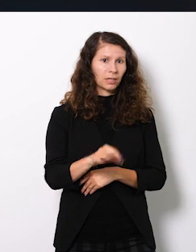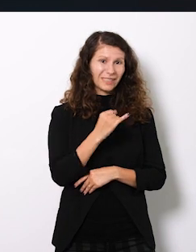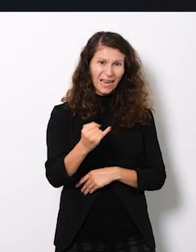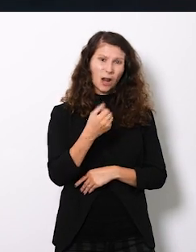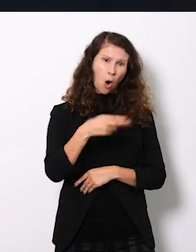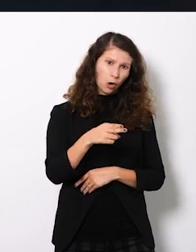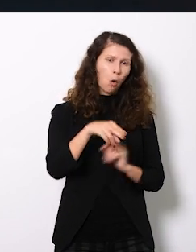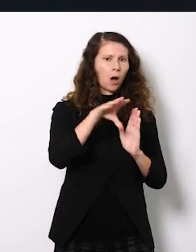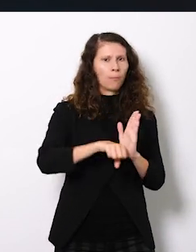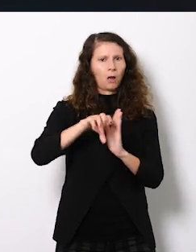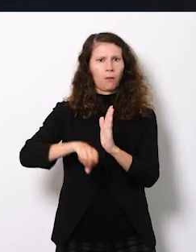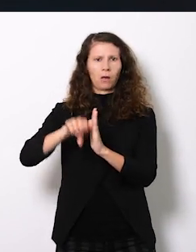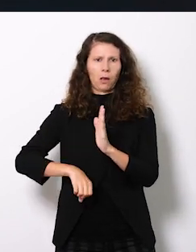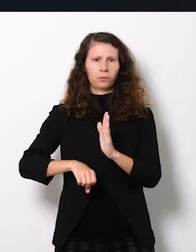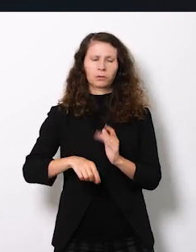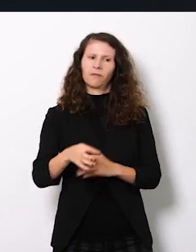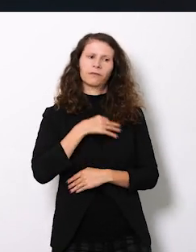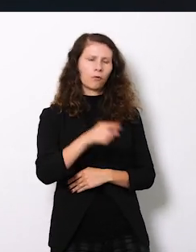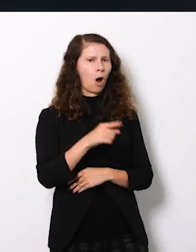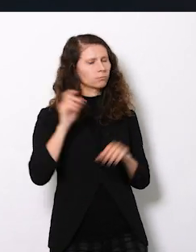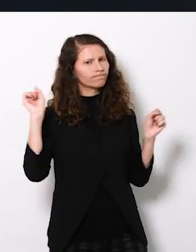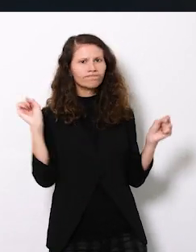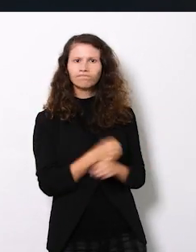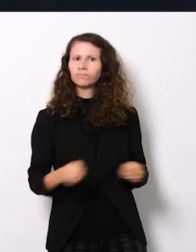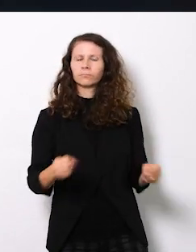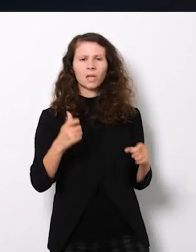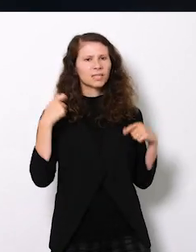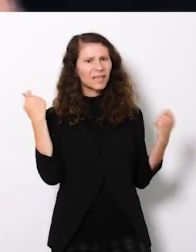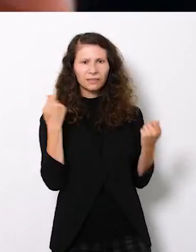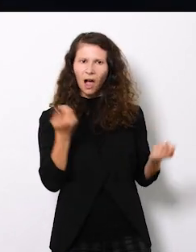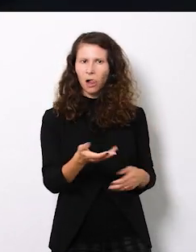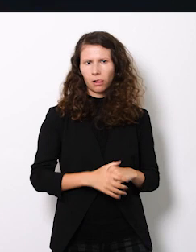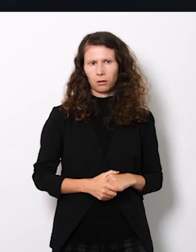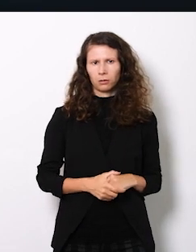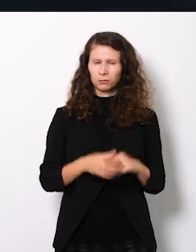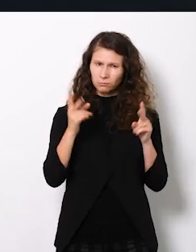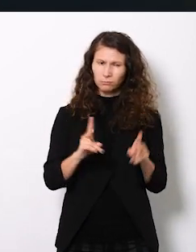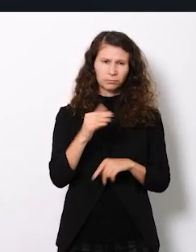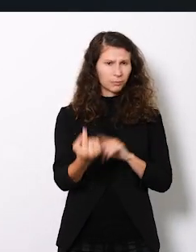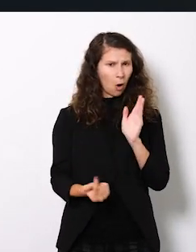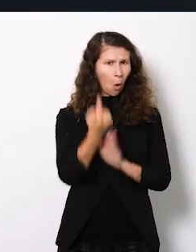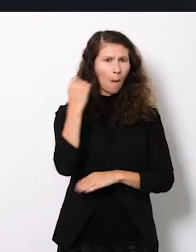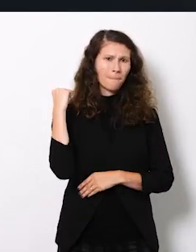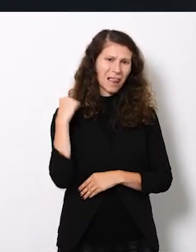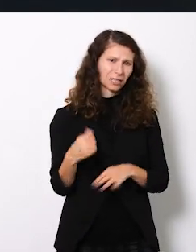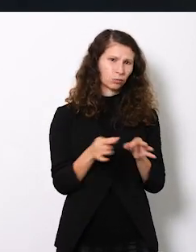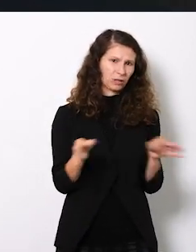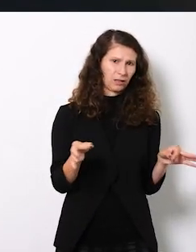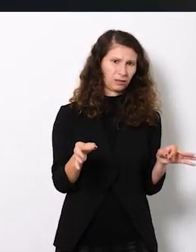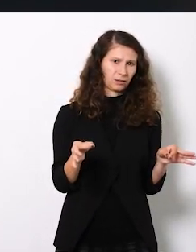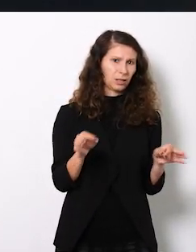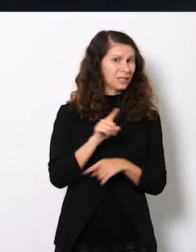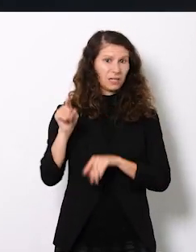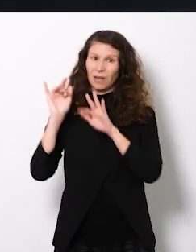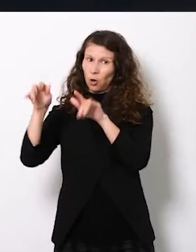werden. Für uns ist es skandalös, dass die sozusagen der höchste Belastungssatz nicht für Millionäre gilt,